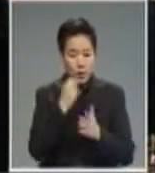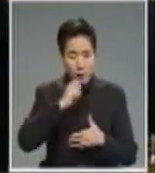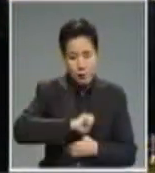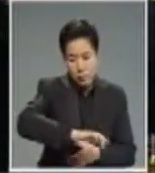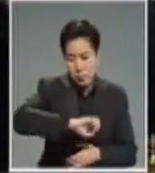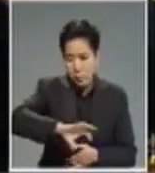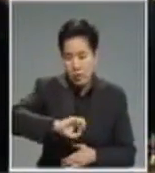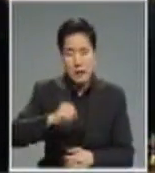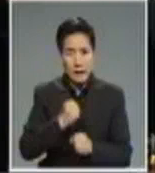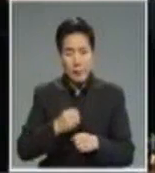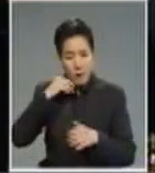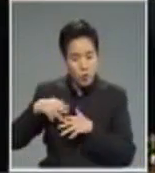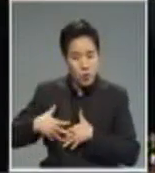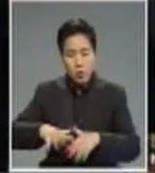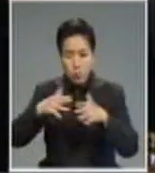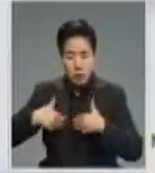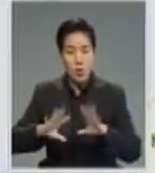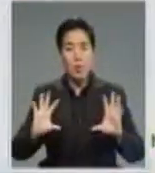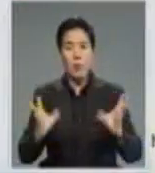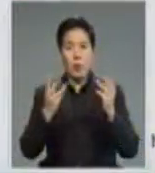ได้ค่อนข้างสูงครับผม